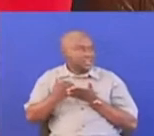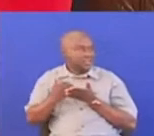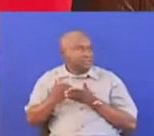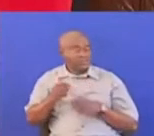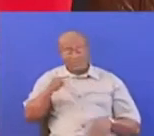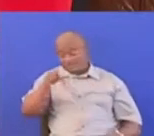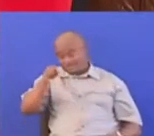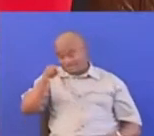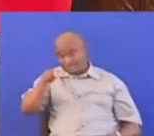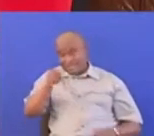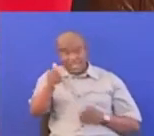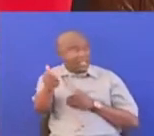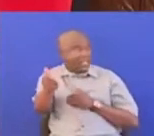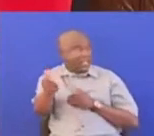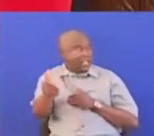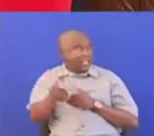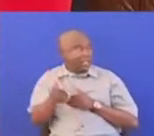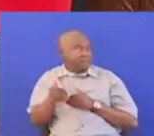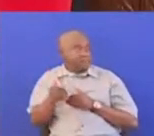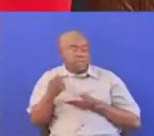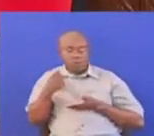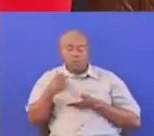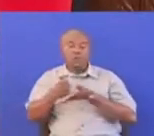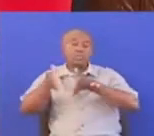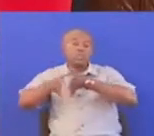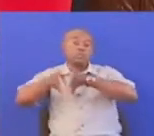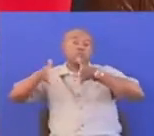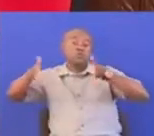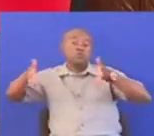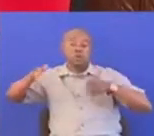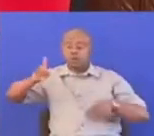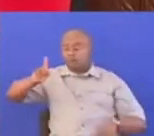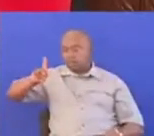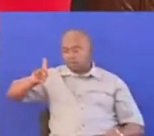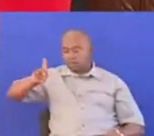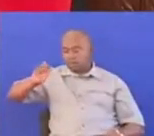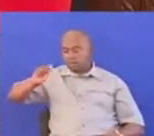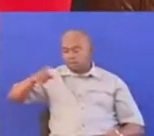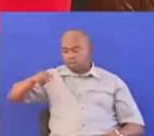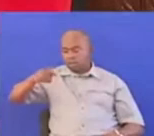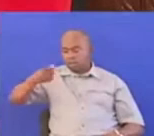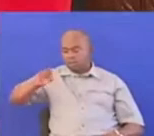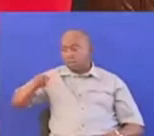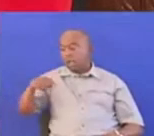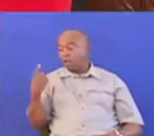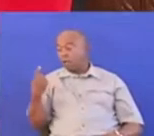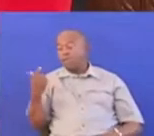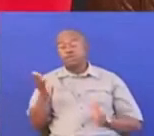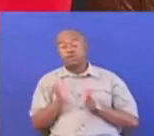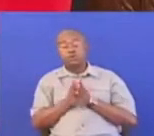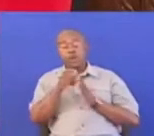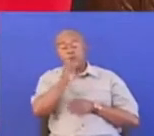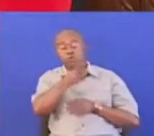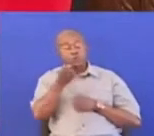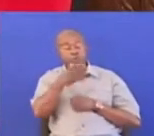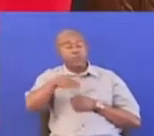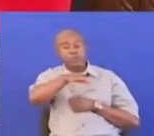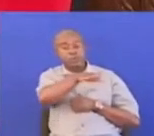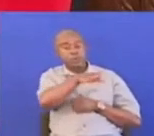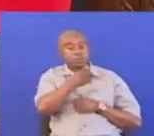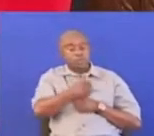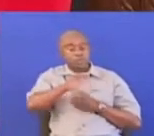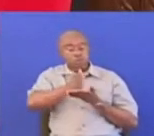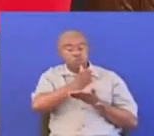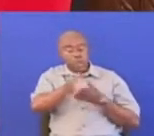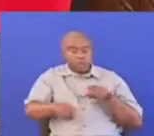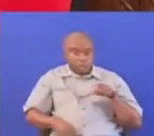eneo ambalo liko karibu na yule mwekezaji mkubwa Kapunga Wani, tuliomba wananchi wapewe ile eneo ili waweze kugawiwa